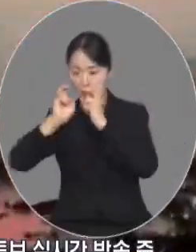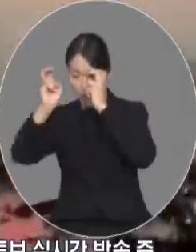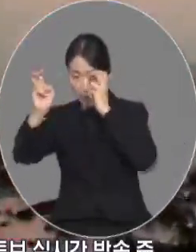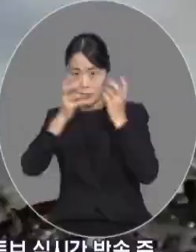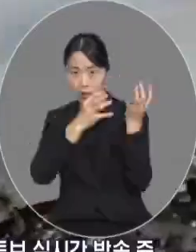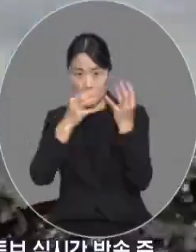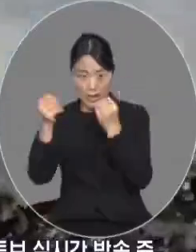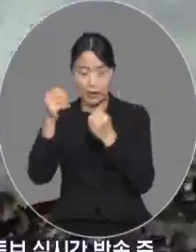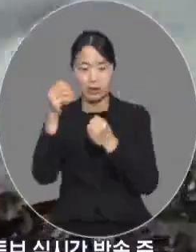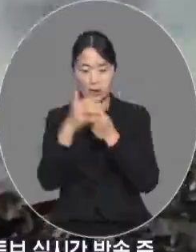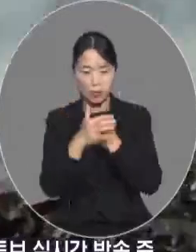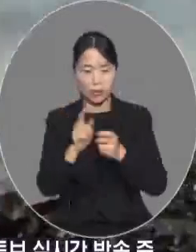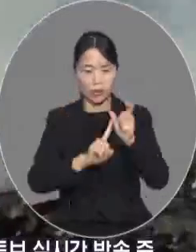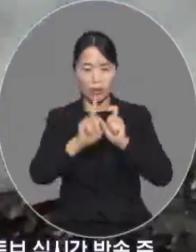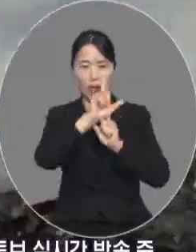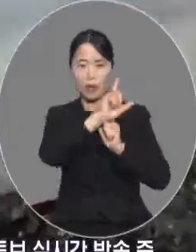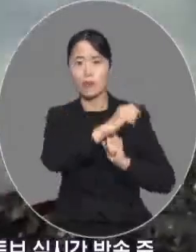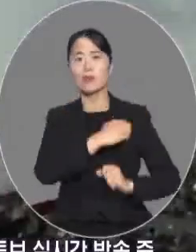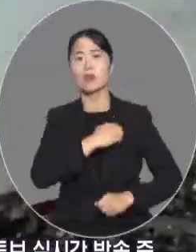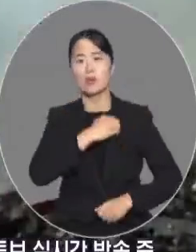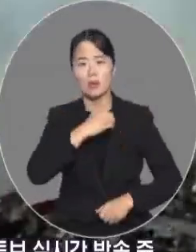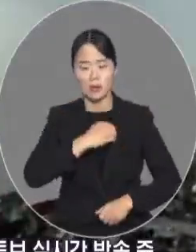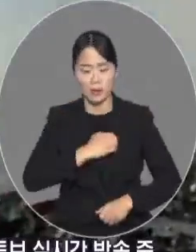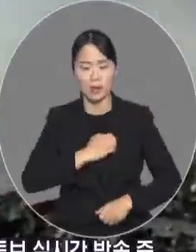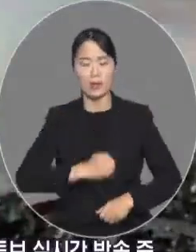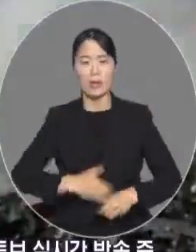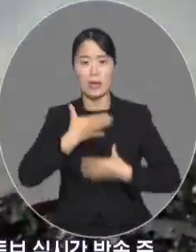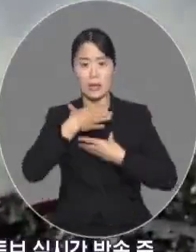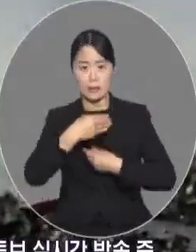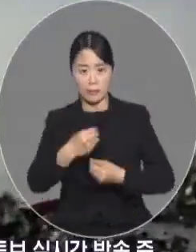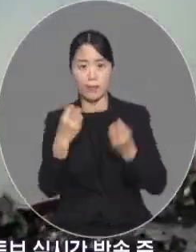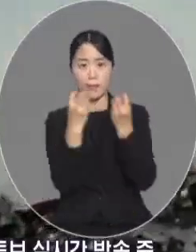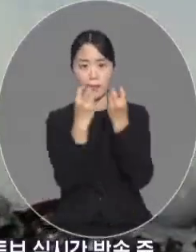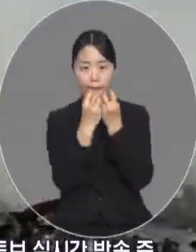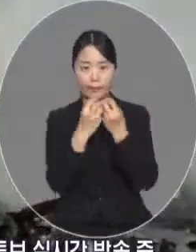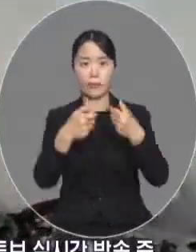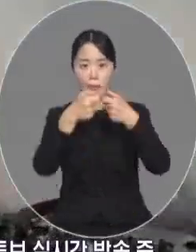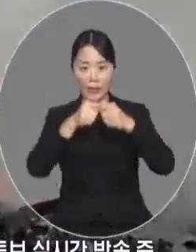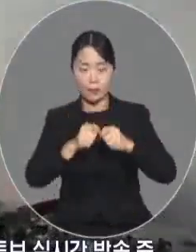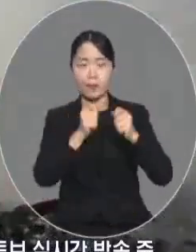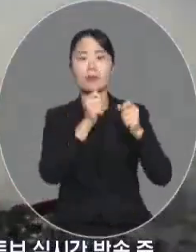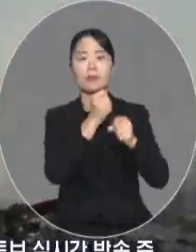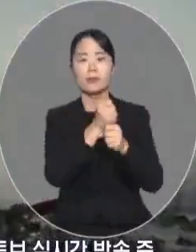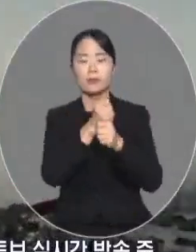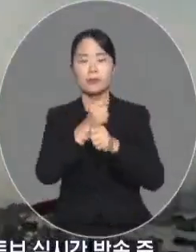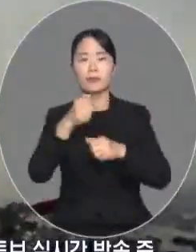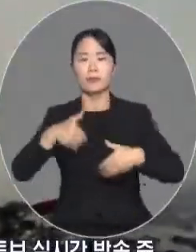위험에 노출된 만큼 세밀한 안전 대책이 필요해 보입니다. UBC 뉴스 배대원입니다.